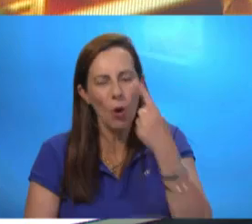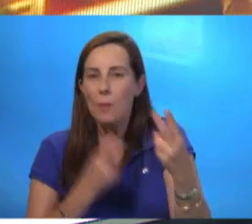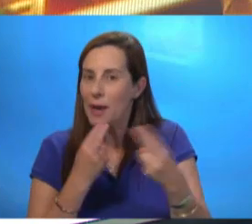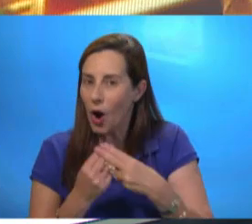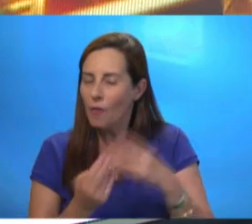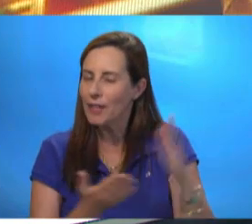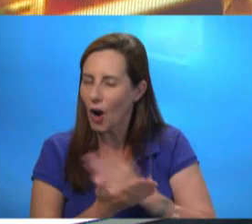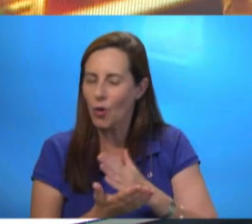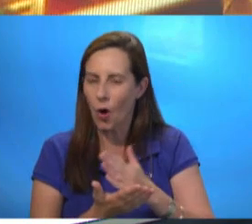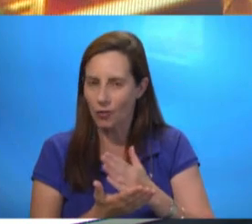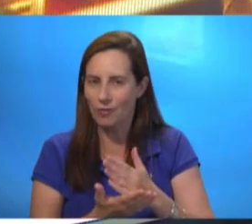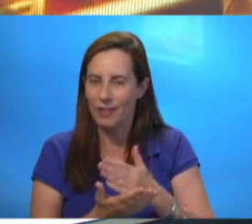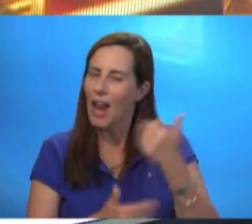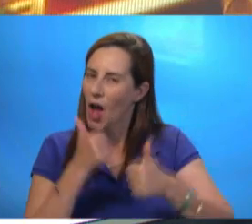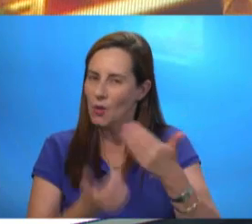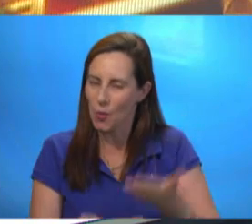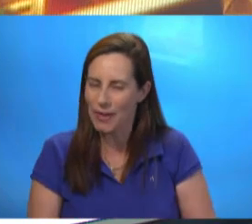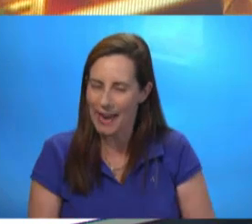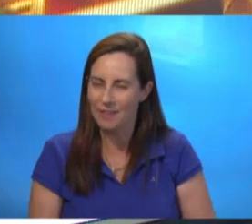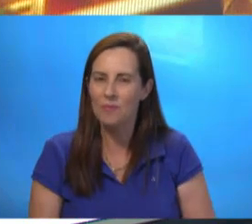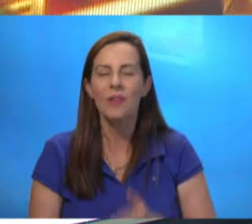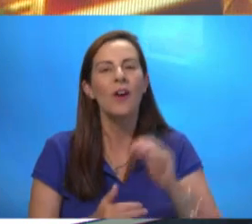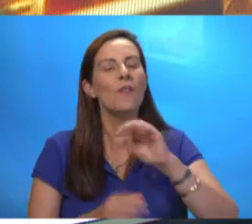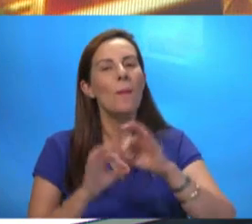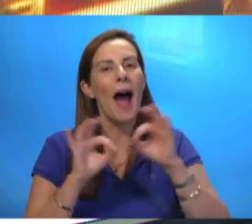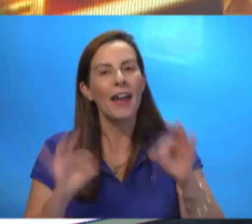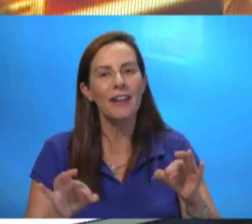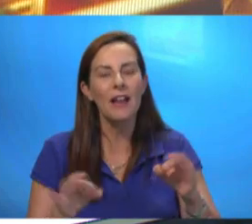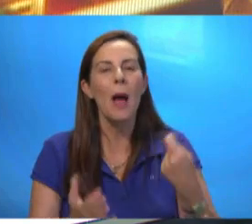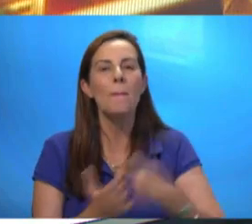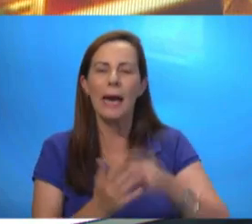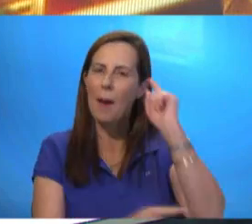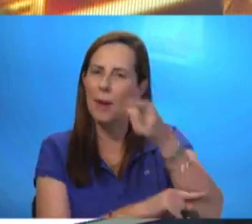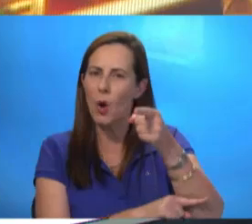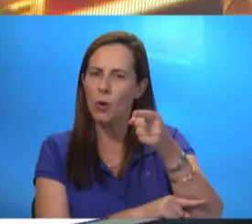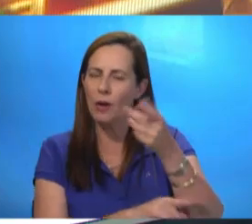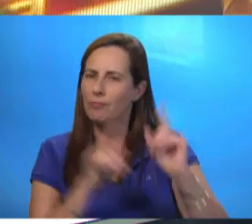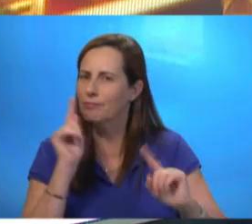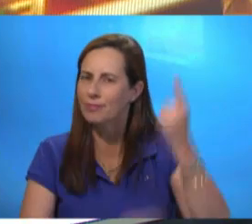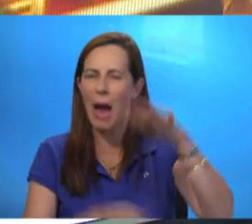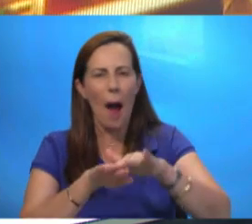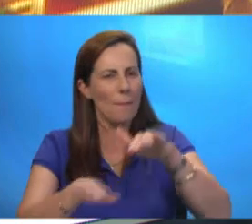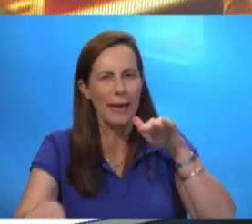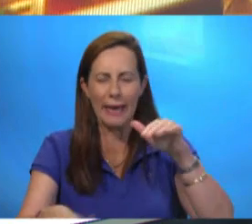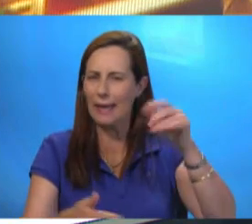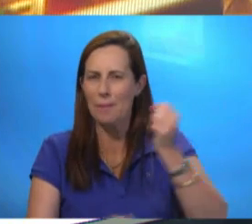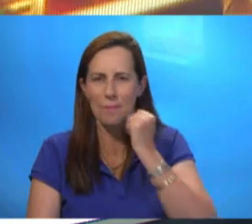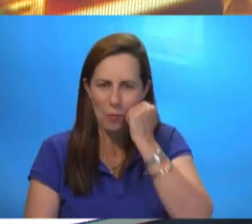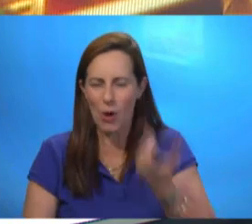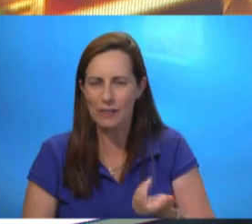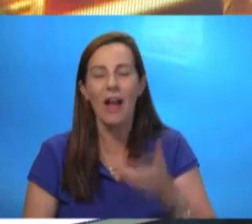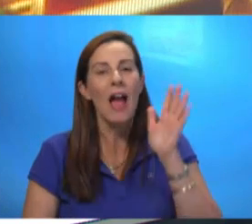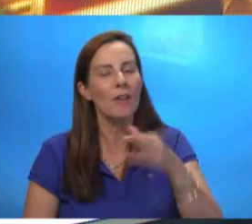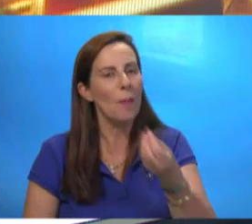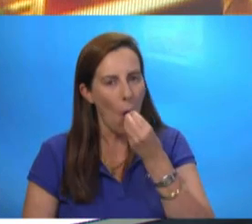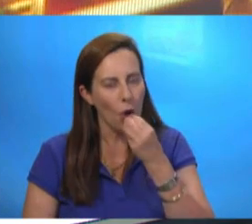ההכנות לטורניר כמובן, ובפרק הראשון על מחירי המלונות המאמירים, הפקקים הבלתי נגמרים בבירת רוסיה, וגם על האוכל